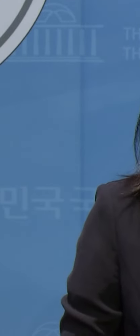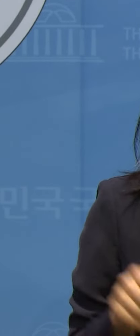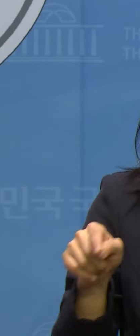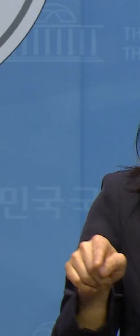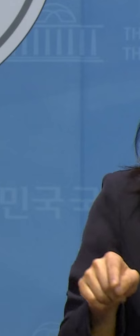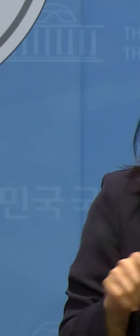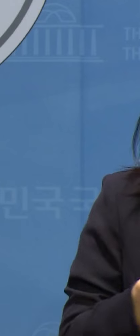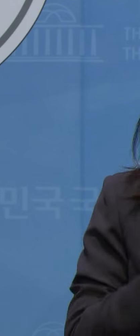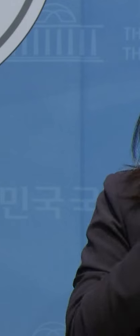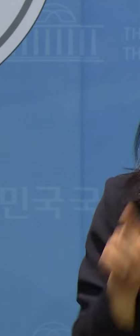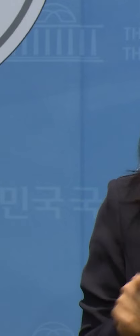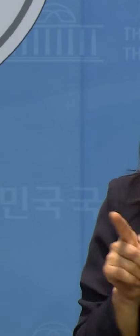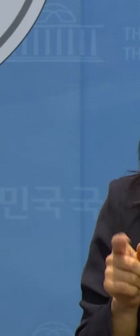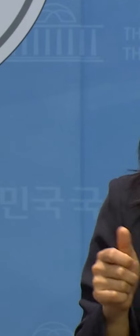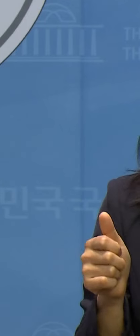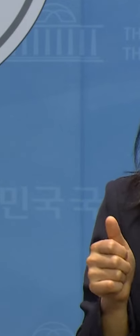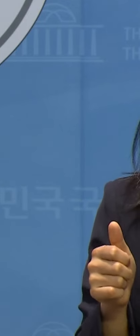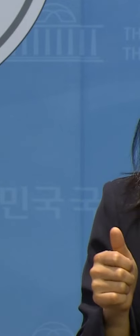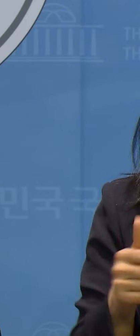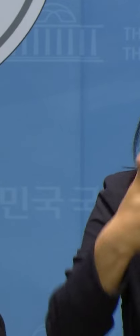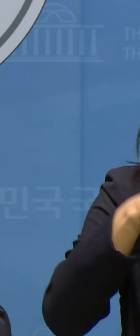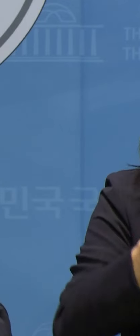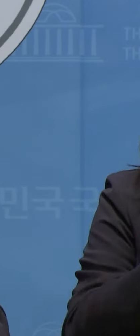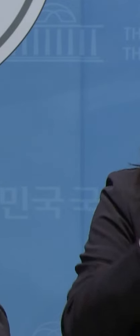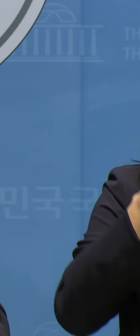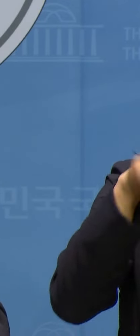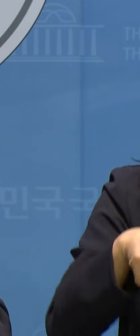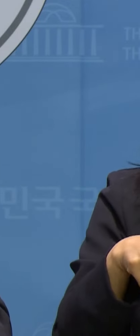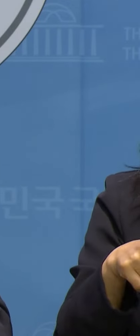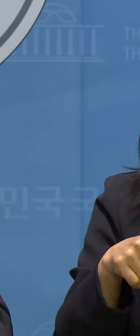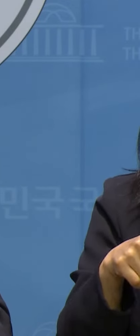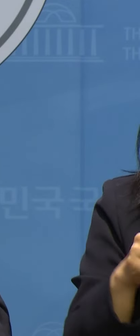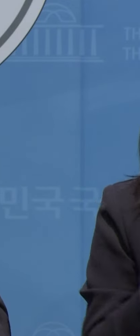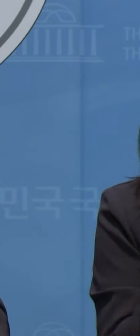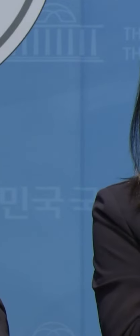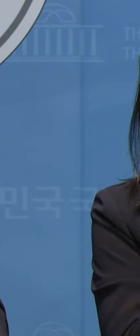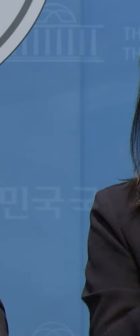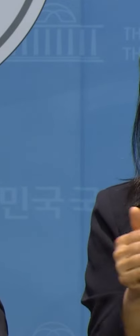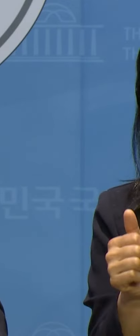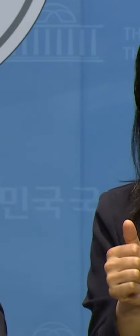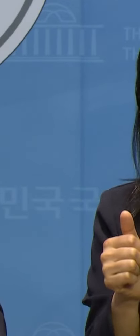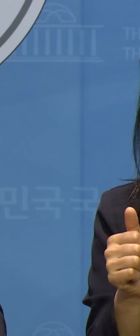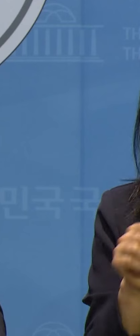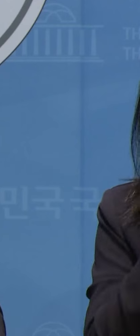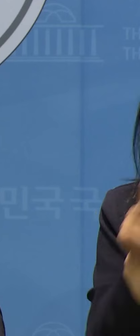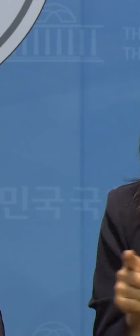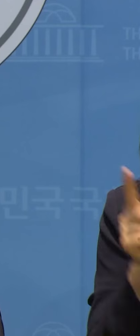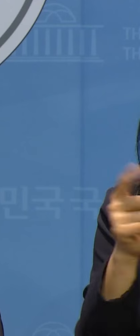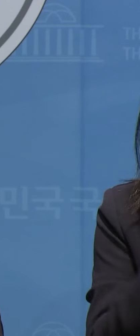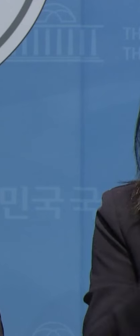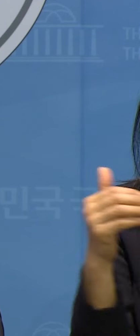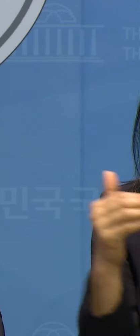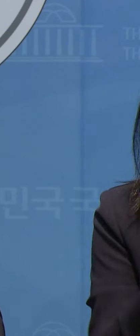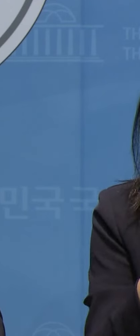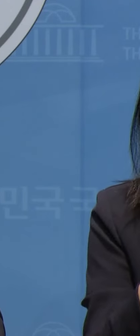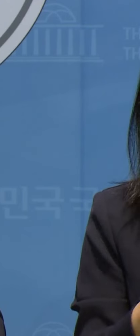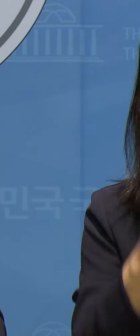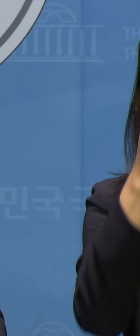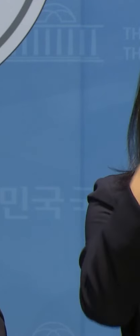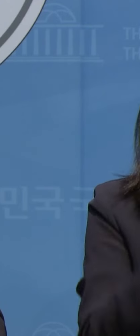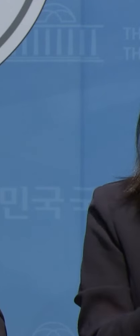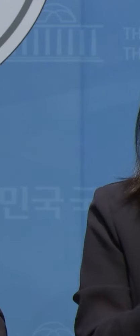규정을 짓고 어 여기에 대해서 조사를 한다 그러면은 실제적으로 국회가 입법권이 사법권